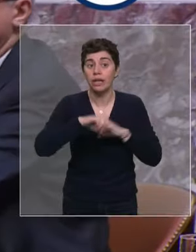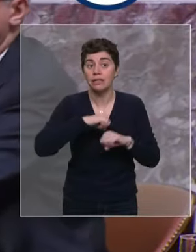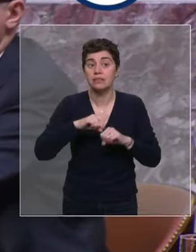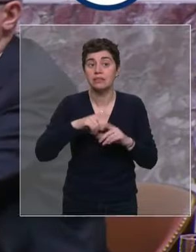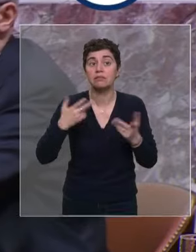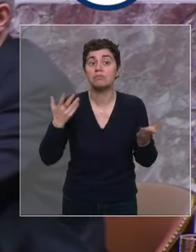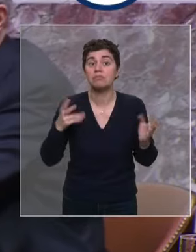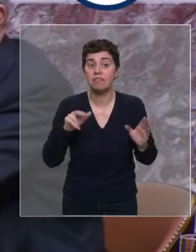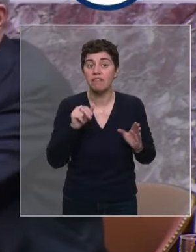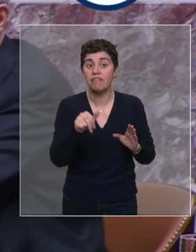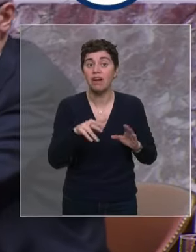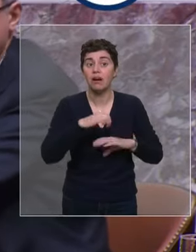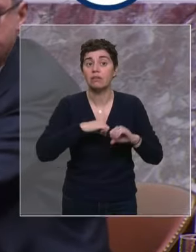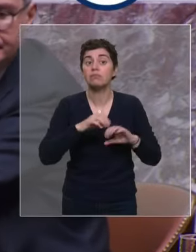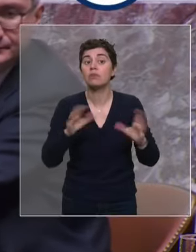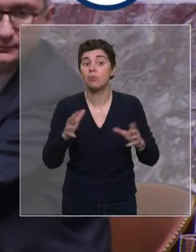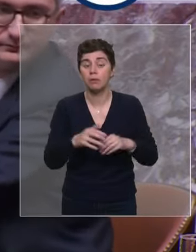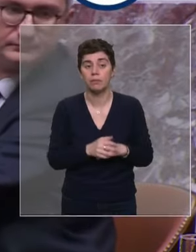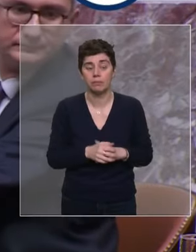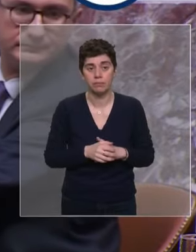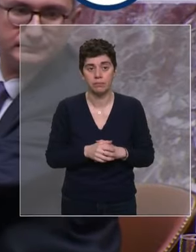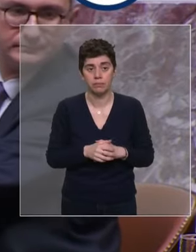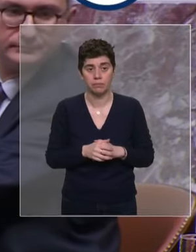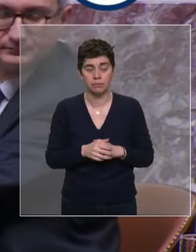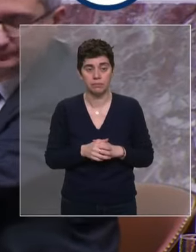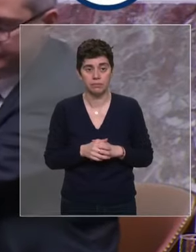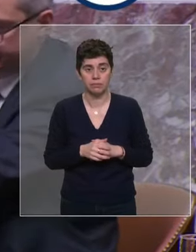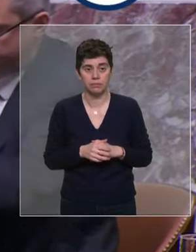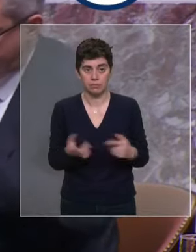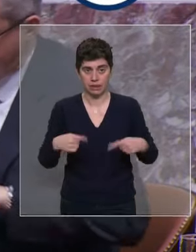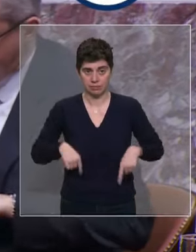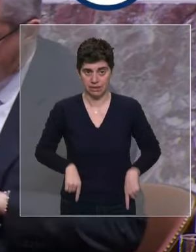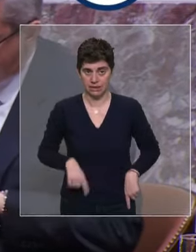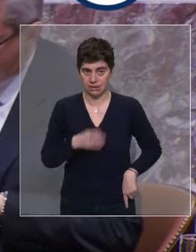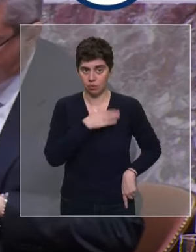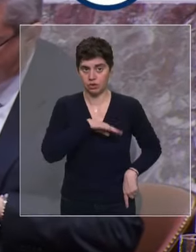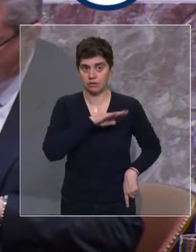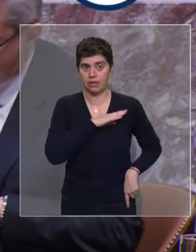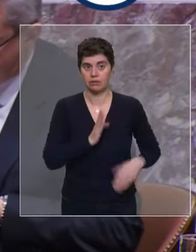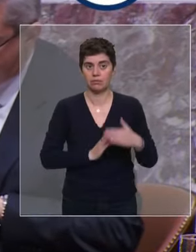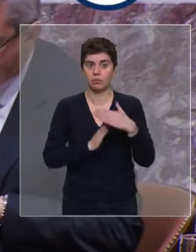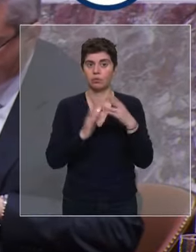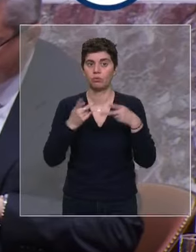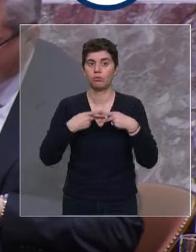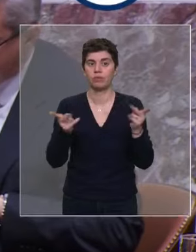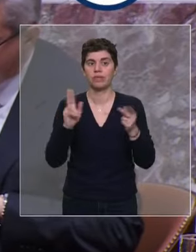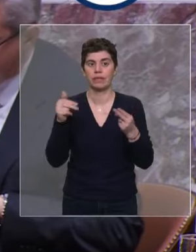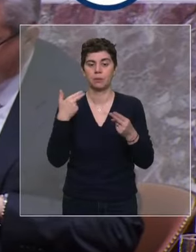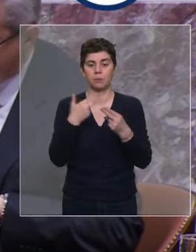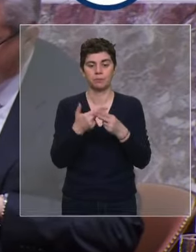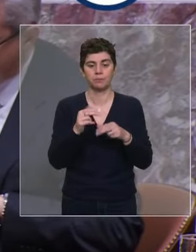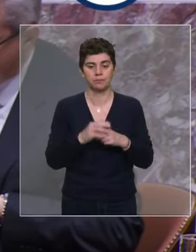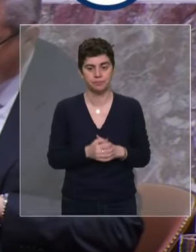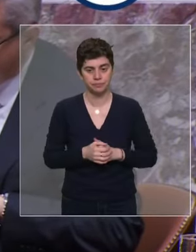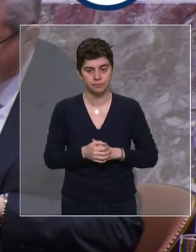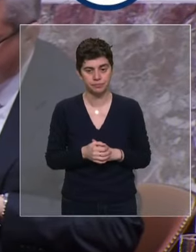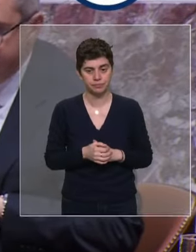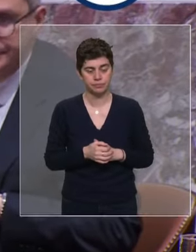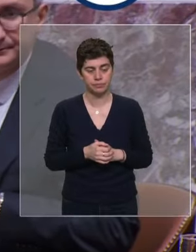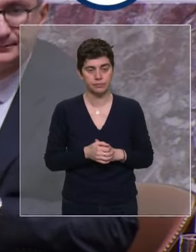Je vous remercie. La parole est à Monsieur Thomas Cazenave, ministre en charge des comptes publics.